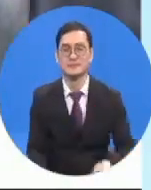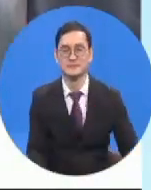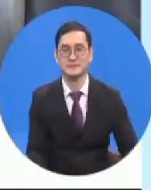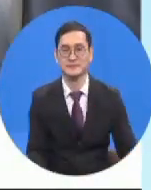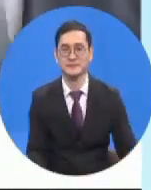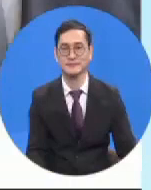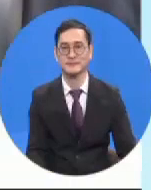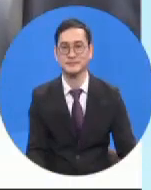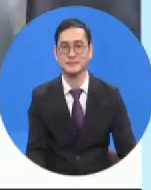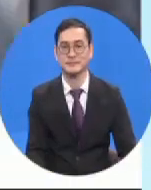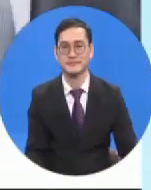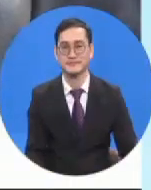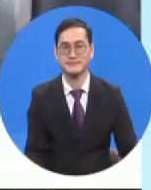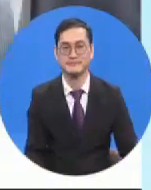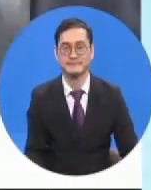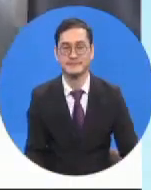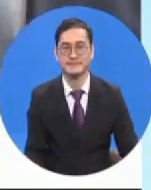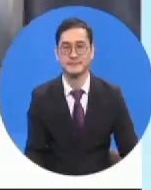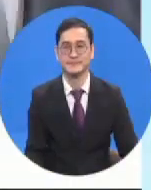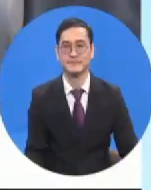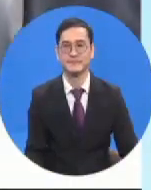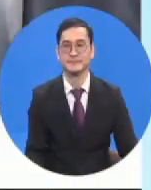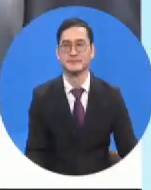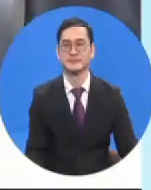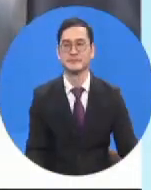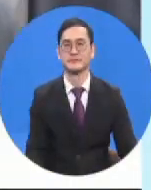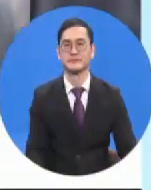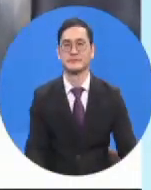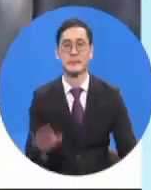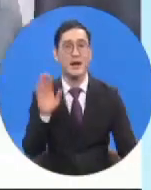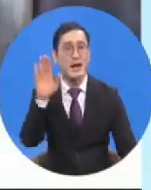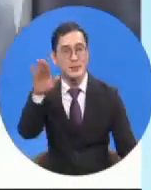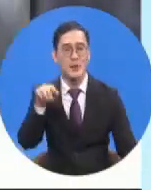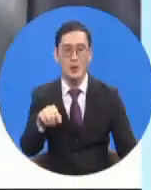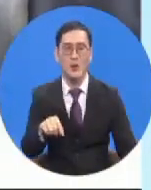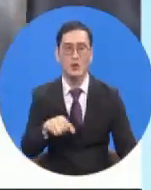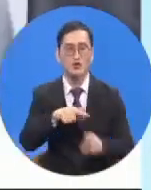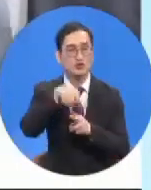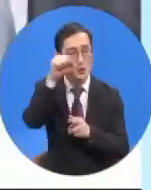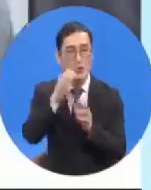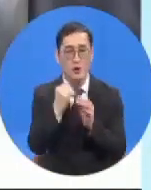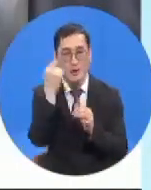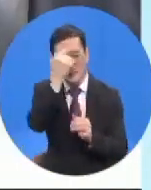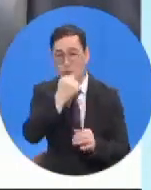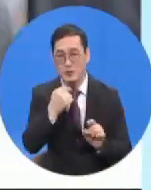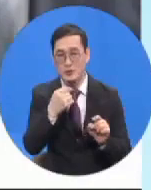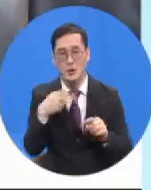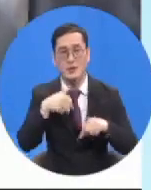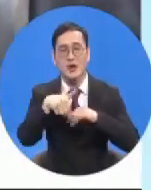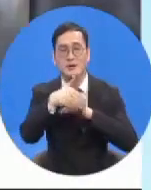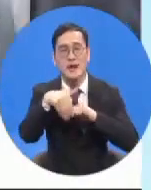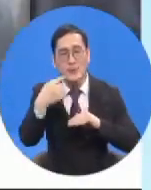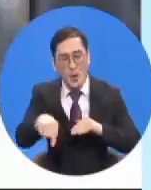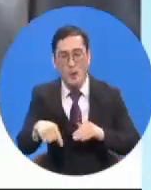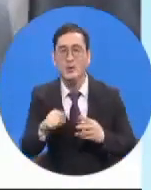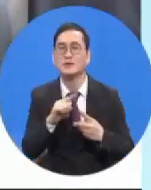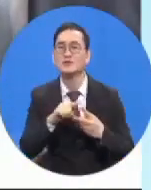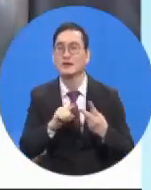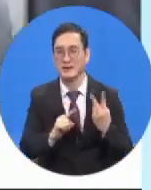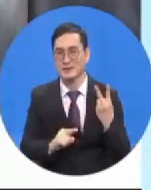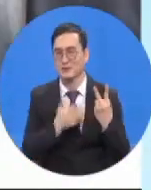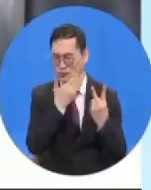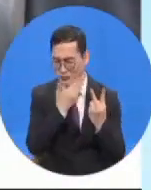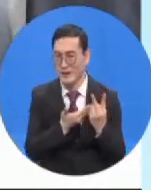건 어느 후보가 대선 후보가 되고, 그리고 앞으로 어떤 정책을 통해서 국민들의 마음을 얻을지, 이게 중요한데 네. 여당은 더 철저히